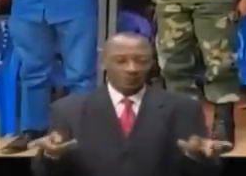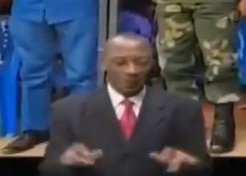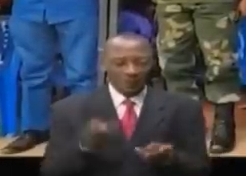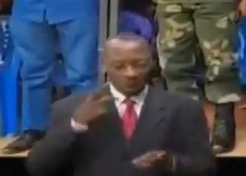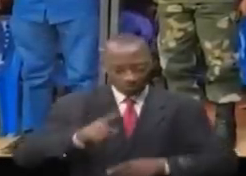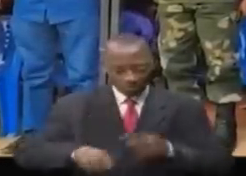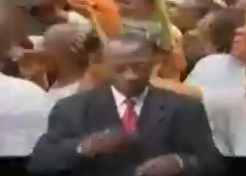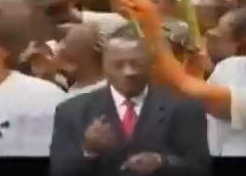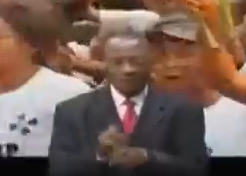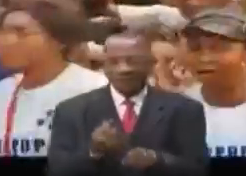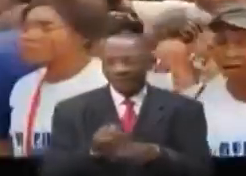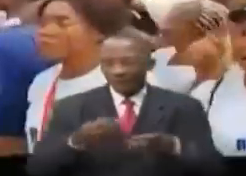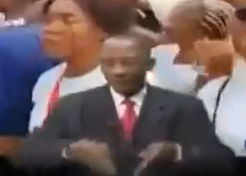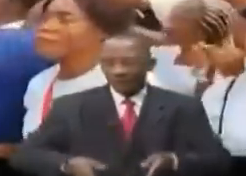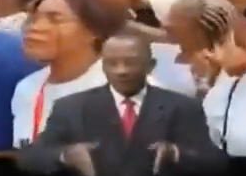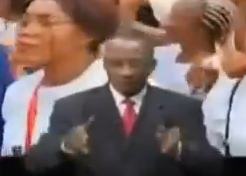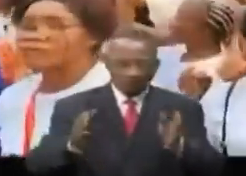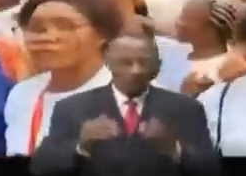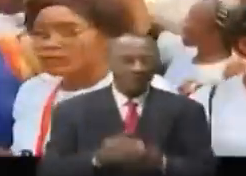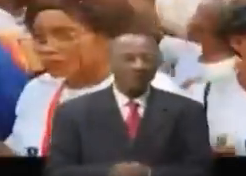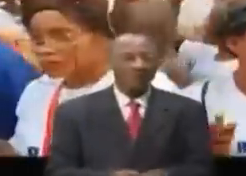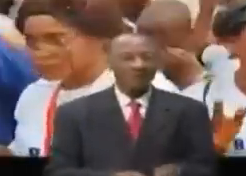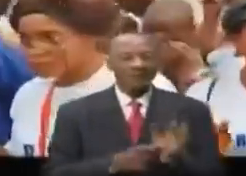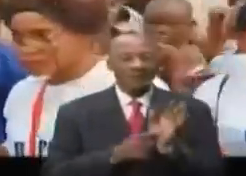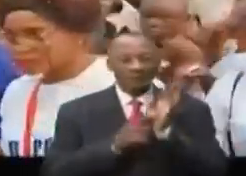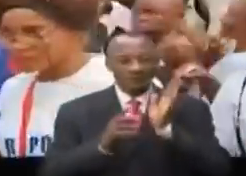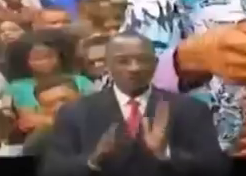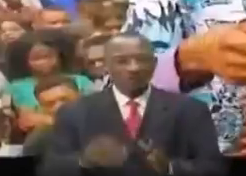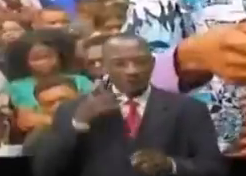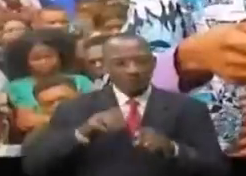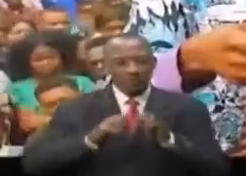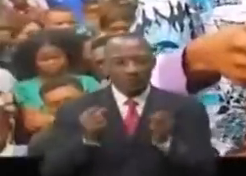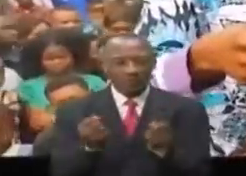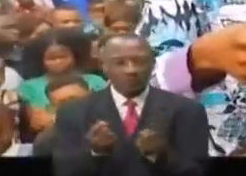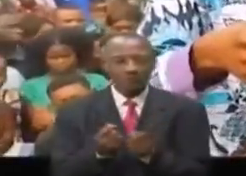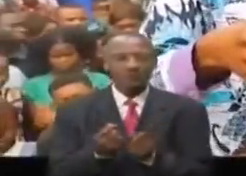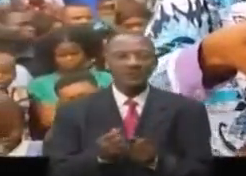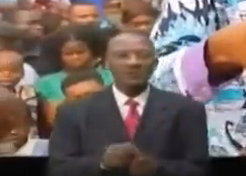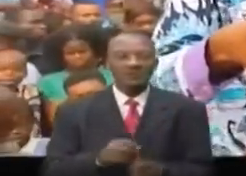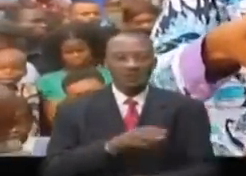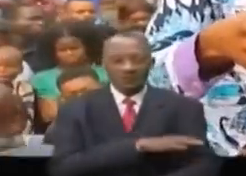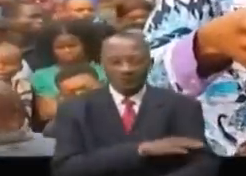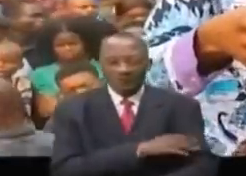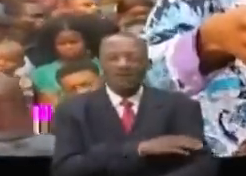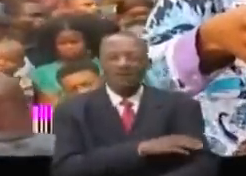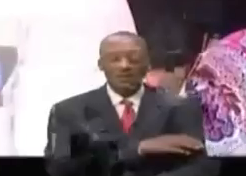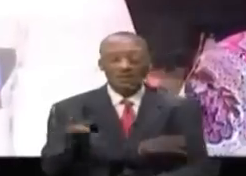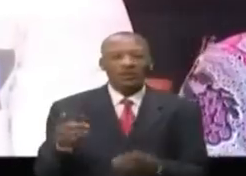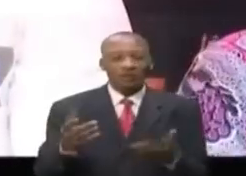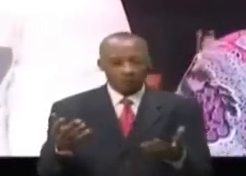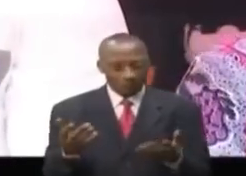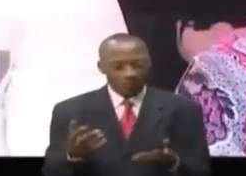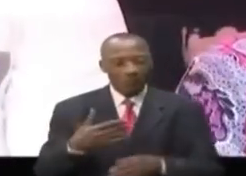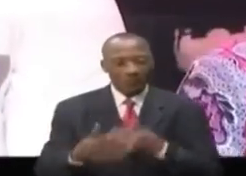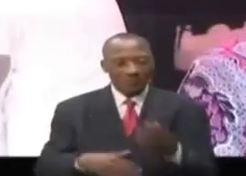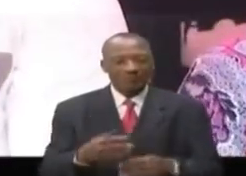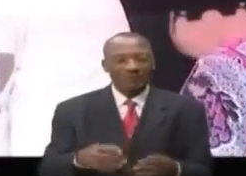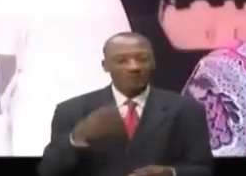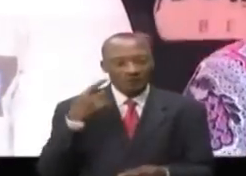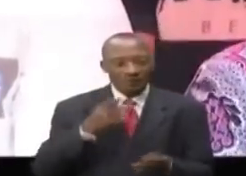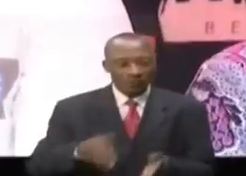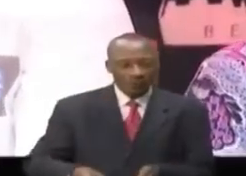de Kanzombi, la représentante de la société civile rappelle que Kanzombi contribue largement à l'essor de la ville de